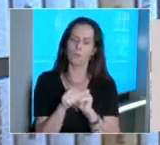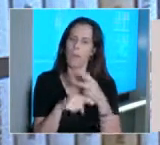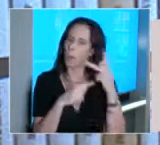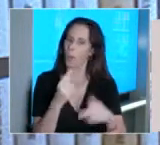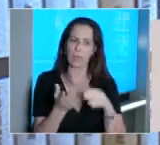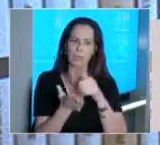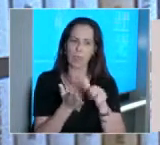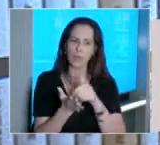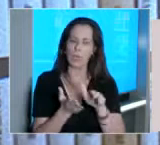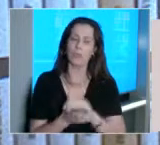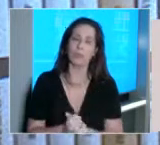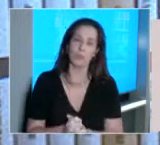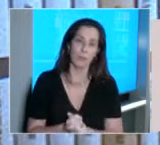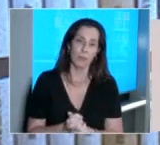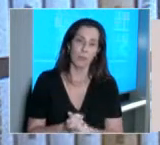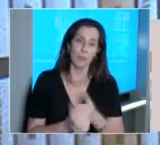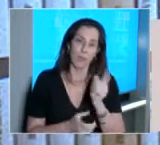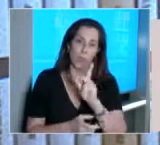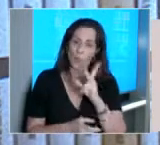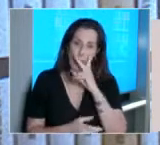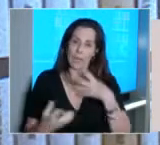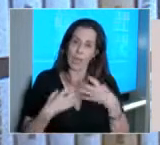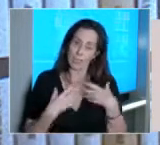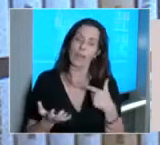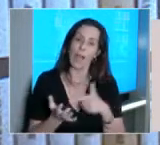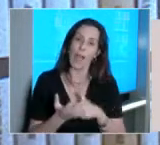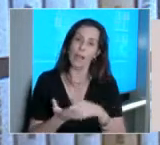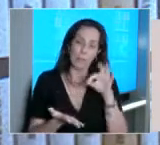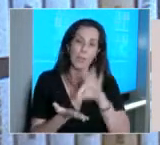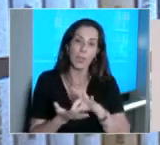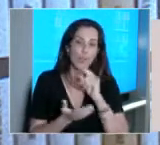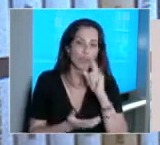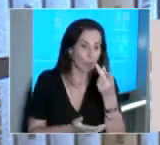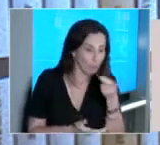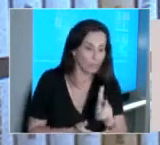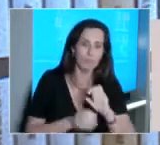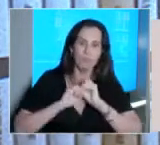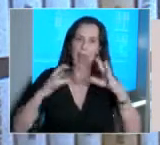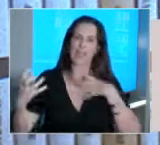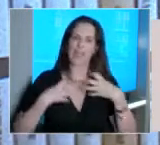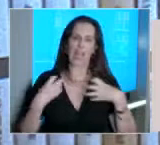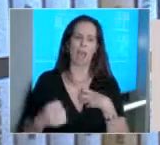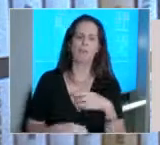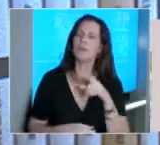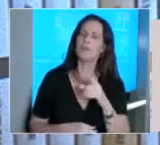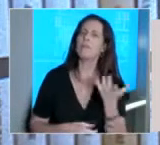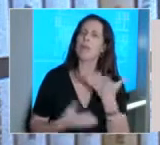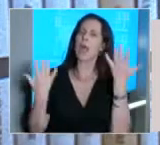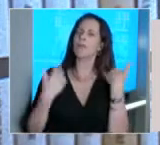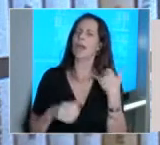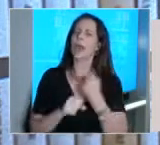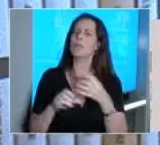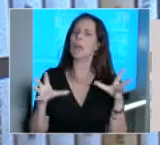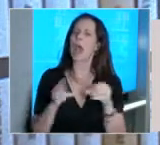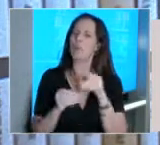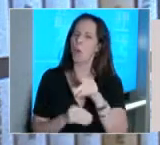והפרויקט ממשיך, והוא אמנם לא יזכה לראות אותו, אבל הוא יעלה בדיוק בשנה למותו. מדהים. ותגידי, איך הייתה העבודה